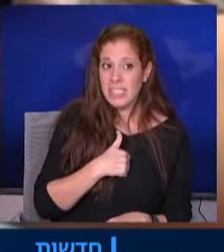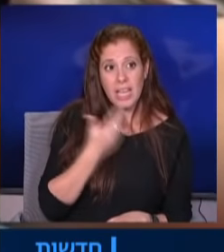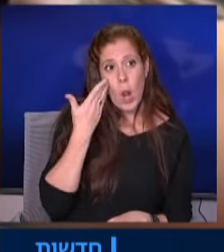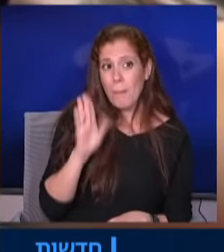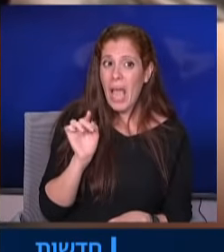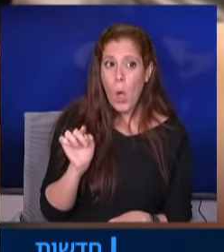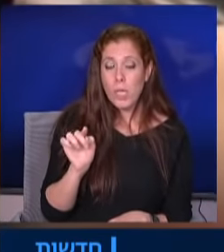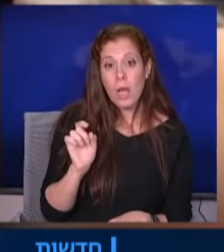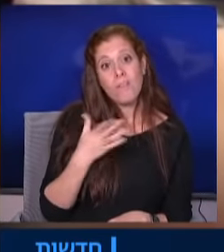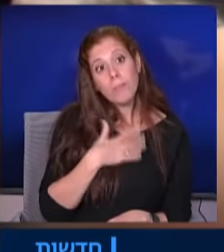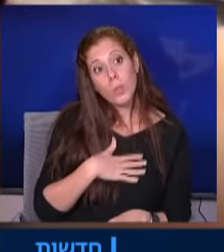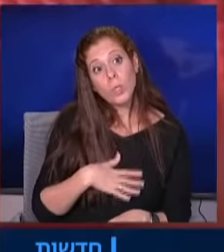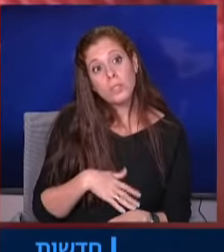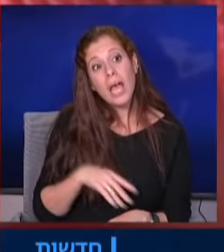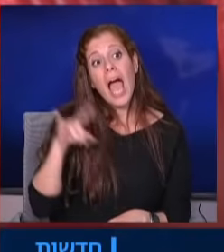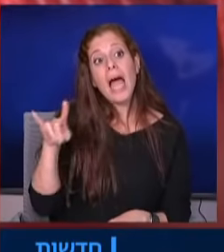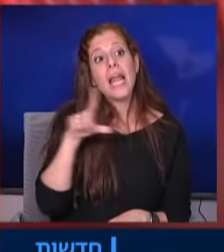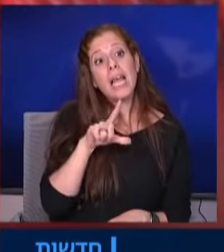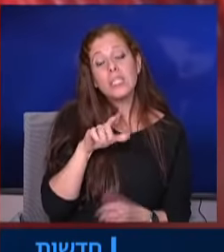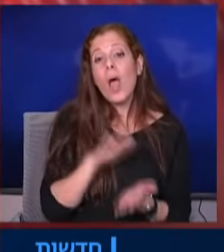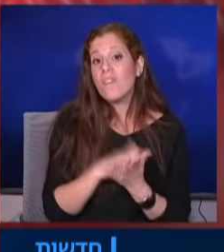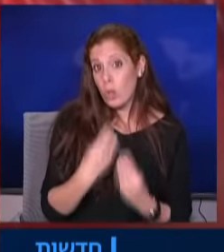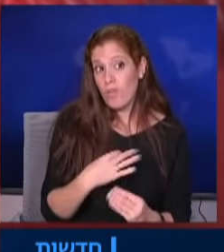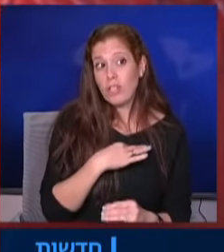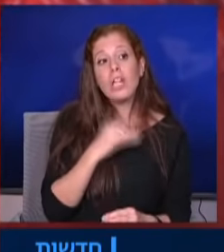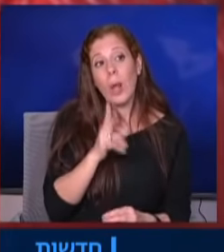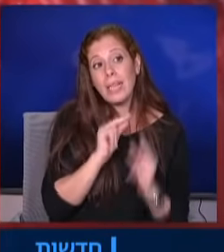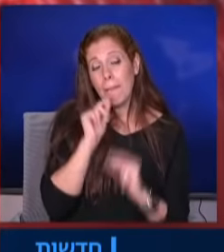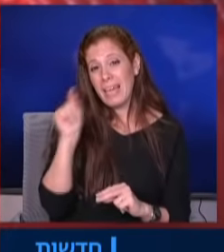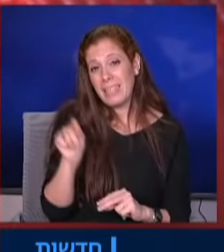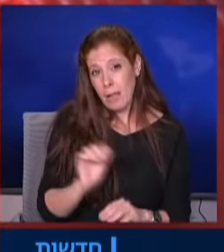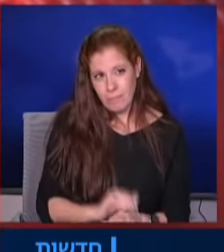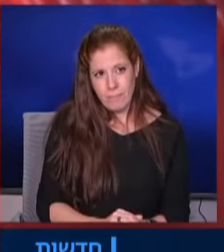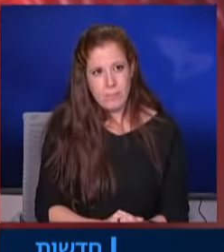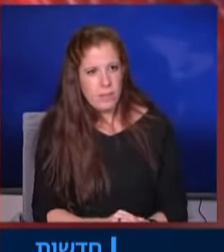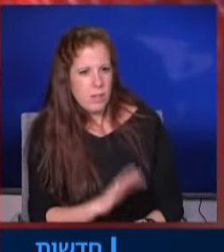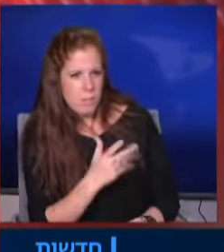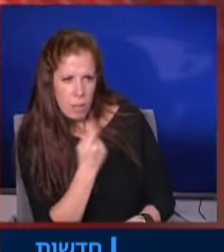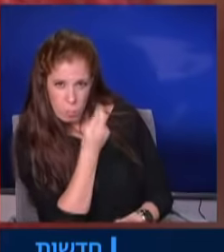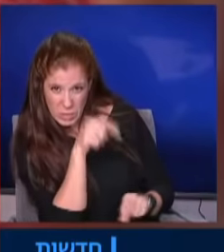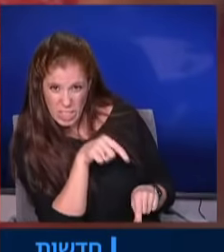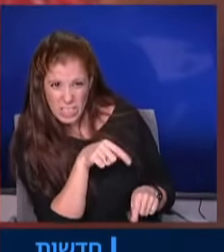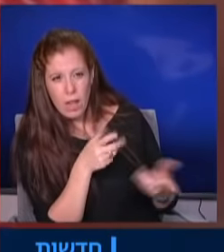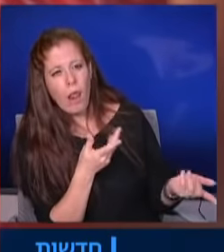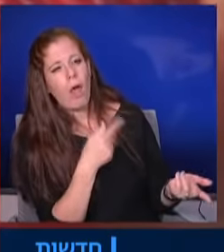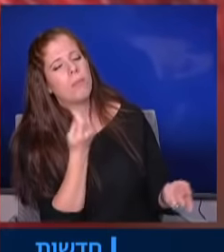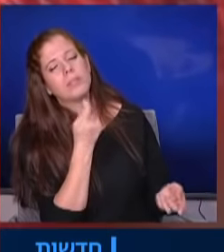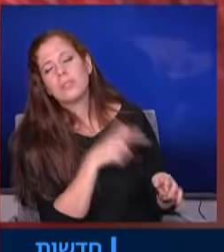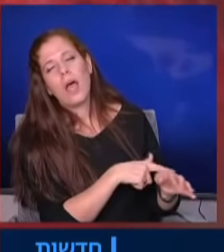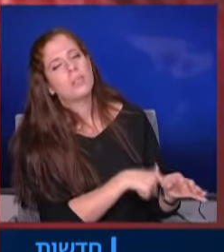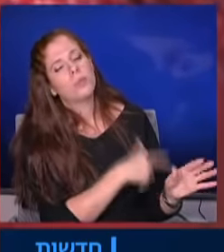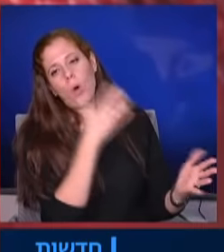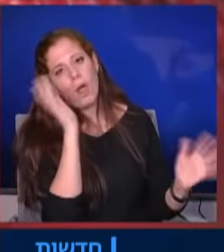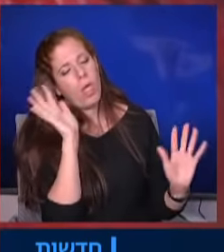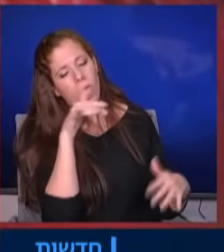אותן, אבל אם אתה רוצה, חנה לסלו היא חברה טובה שלי, אני יכולה לדבר איתה בשבילך. מה, למוצא שזה? איפה? מוצא שזה אני, מה זה? עסוק, חבל